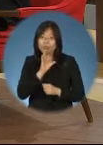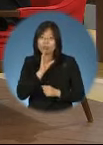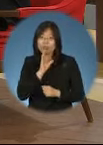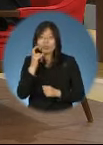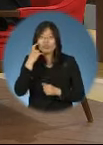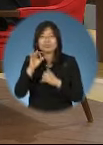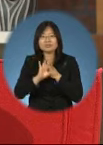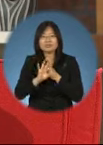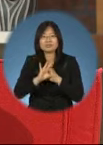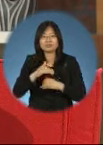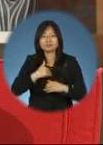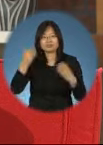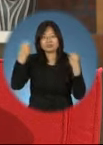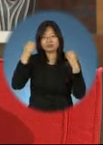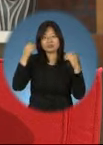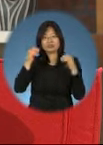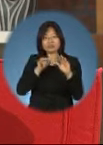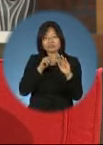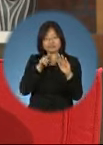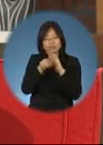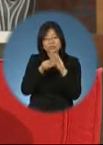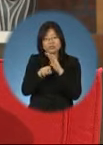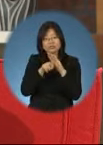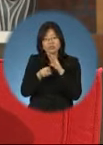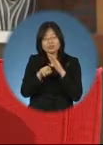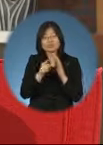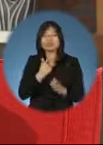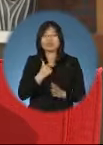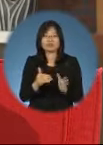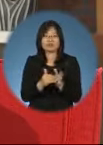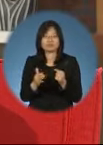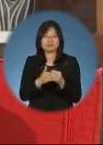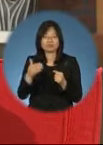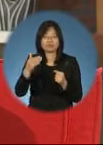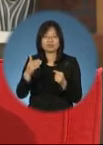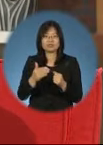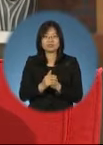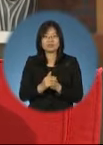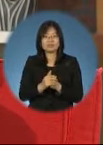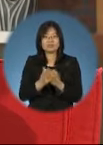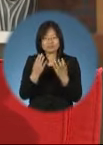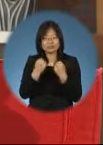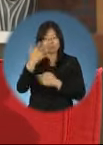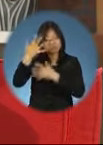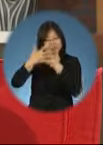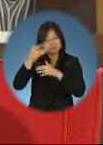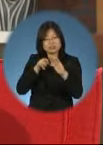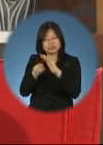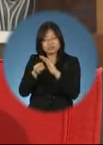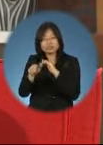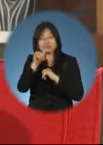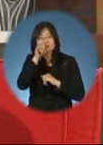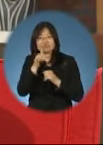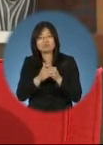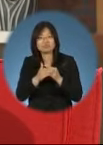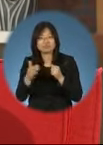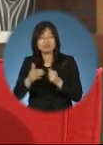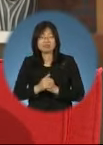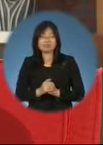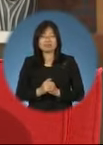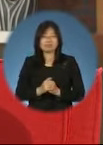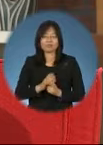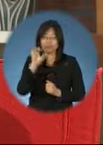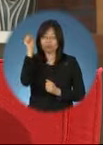그렇죠. 왜냐하면 내가 춤 공연도 보러 다니니까. 연극도 보러 다니고. 다 보러 다니잖아요. 예. 그러니까,